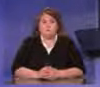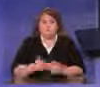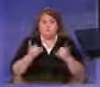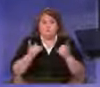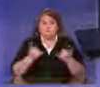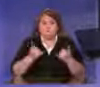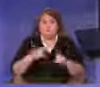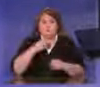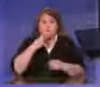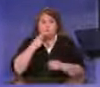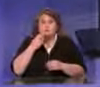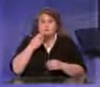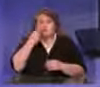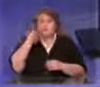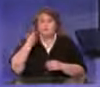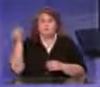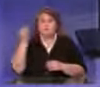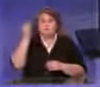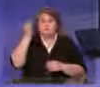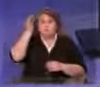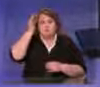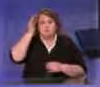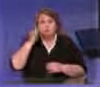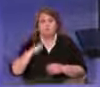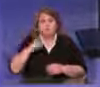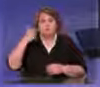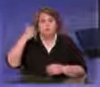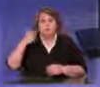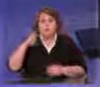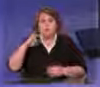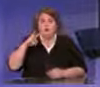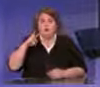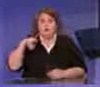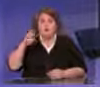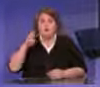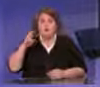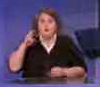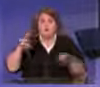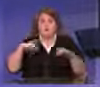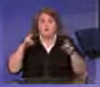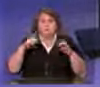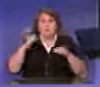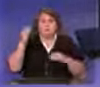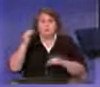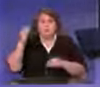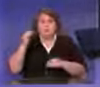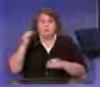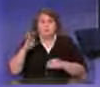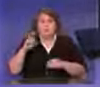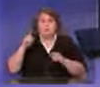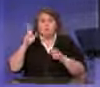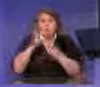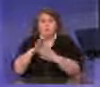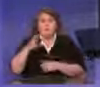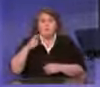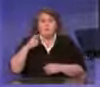Сейчас обратимся к истории. Григор Мендель, австрийский биолог, основоположник генетики. Мы